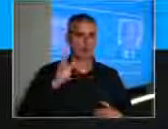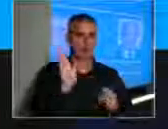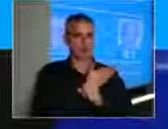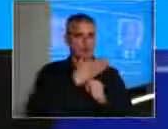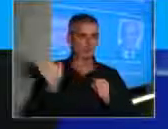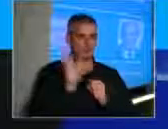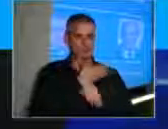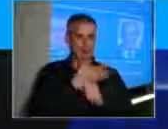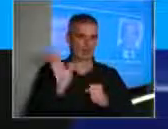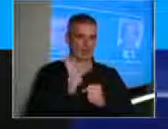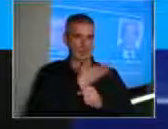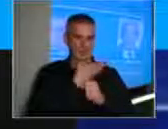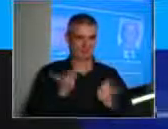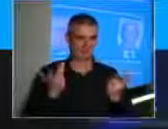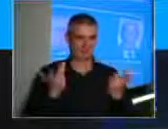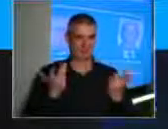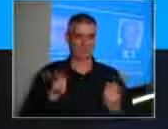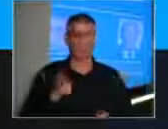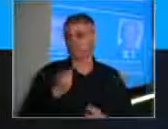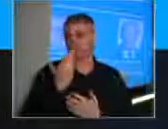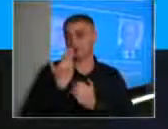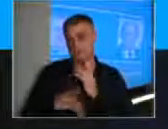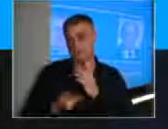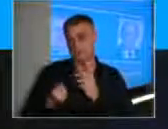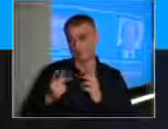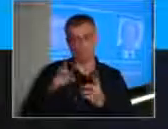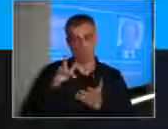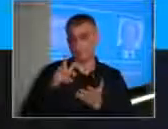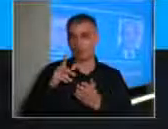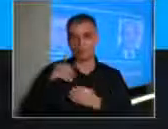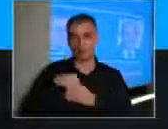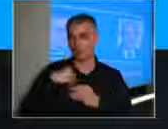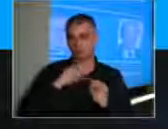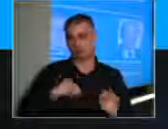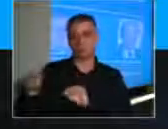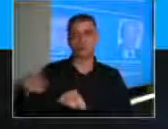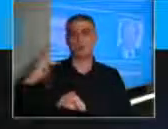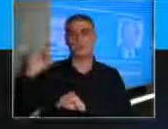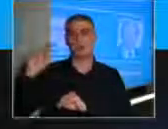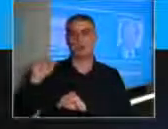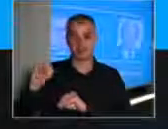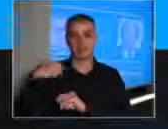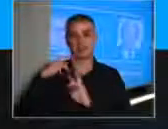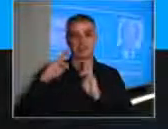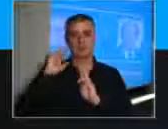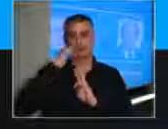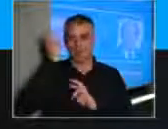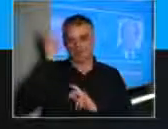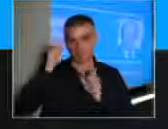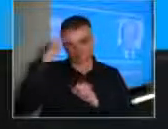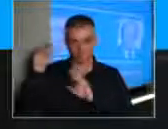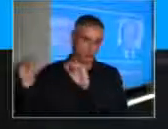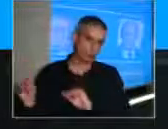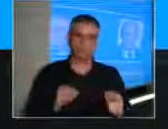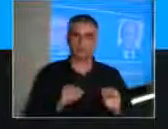אז... לדעתי, חלק מהמנדטים שלנו חונים עכשיו אצל פייגלין, ואנחנו מקווים שהציבור מחר יתעשת, והוא יבין,